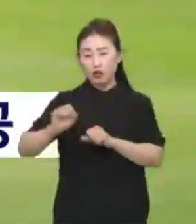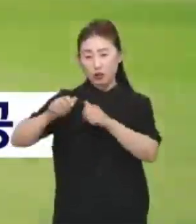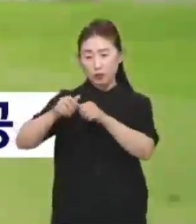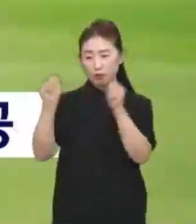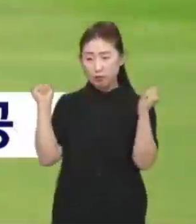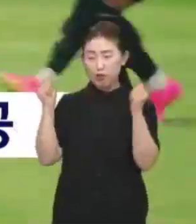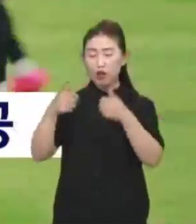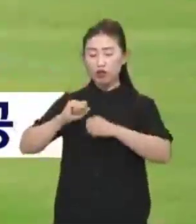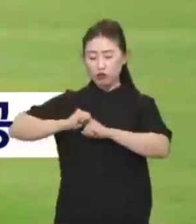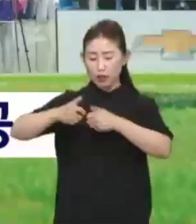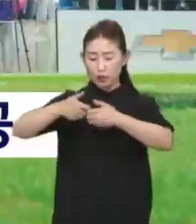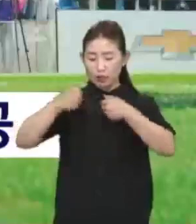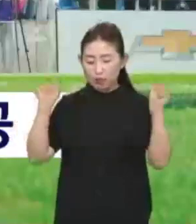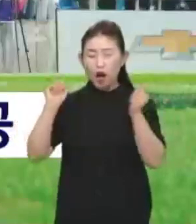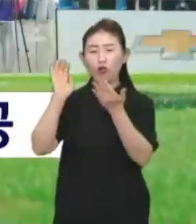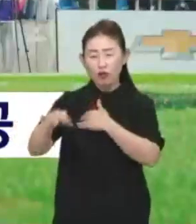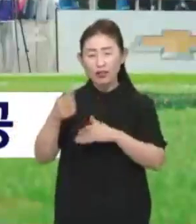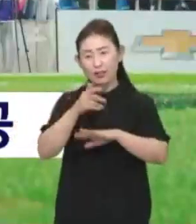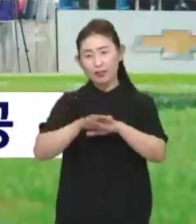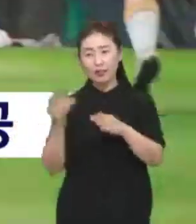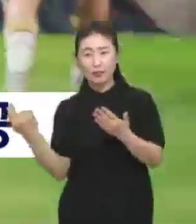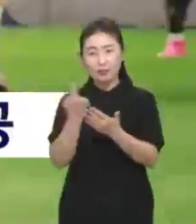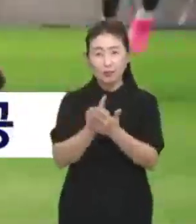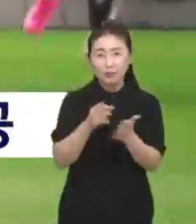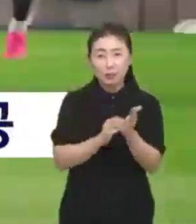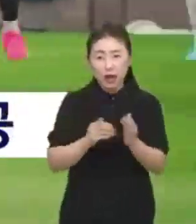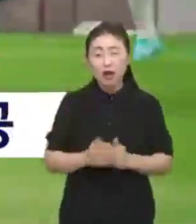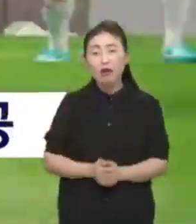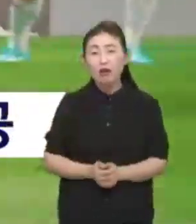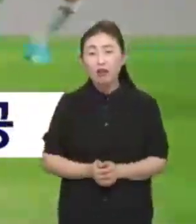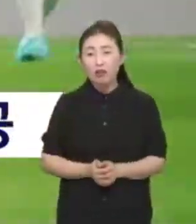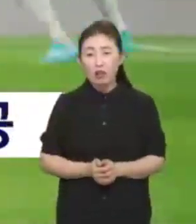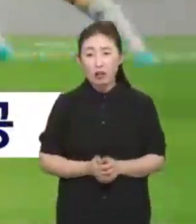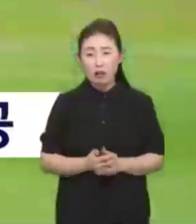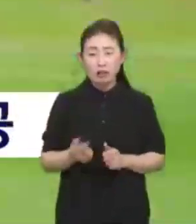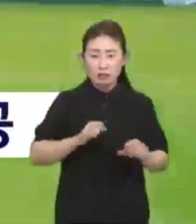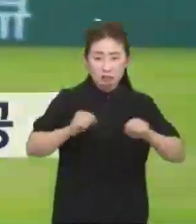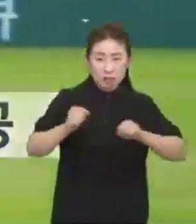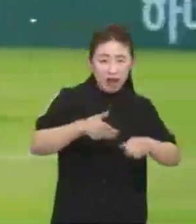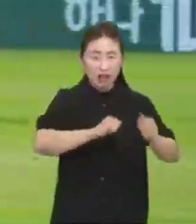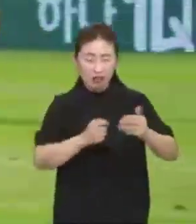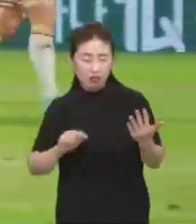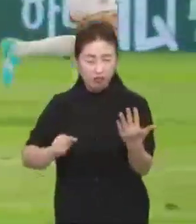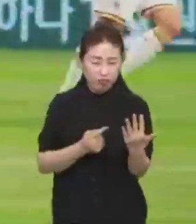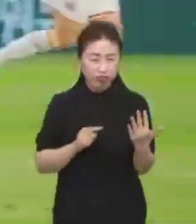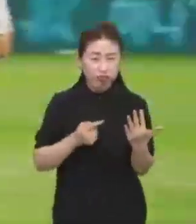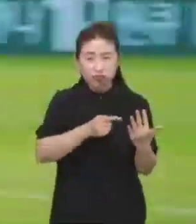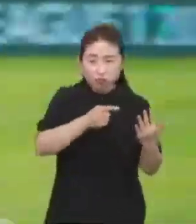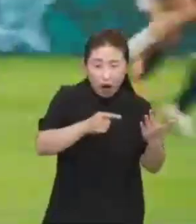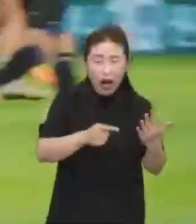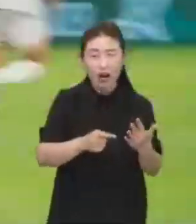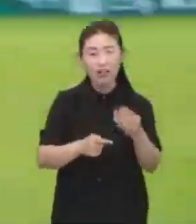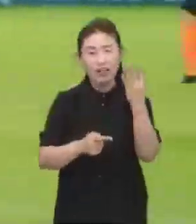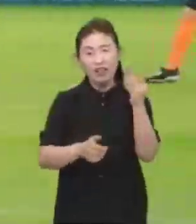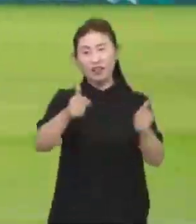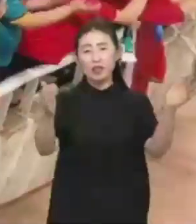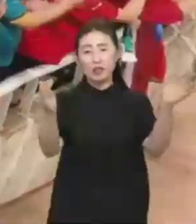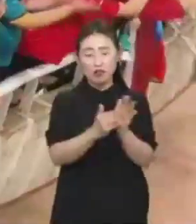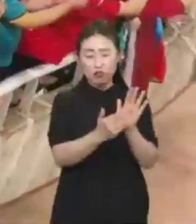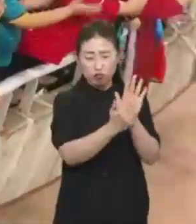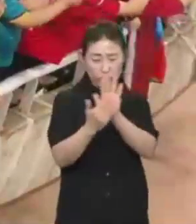직후 다시 대전으로 돌아왔습니다. 강윤성은 이적 직후부터 활발하고 적극적인 움직임으로 외경기를 소화하며